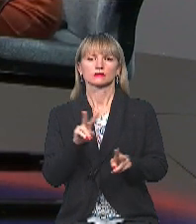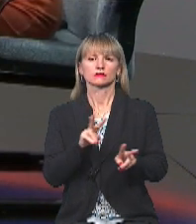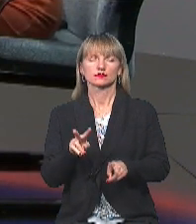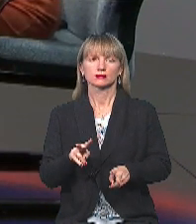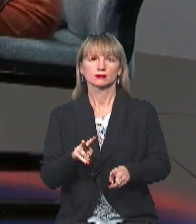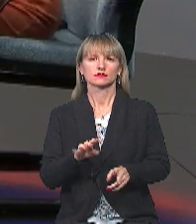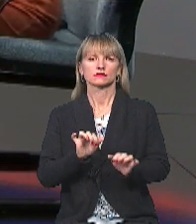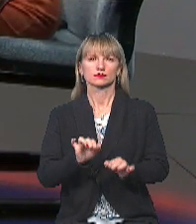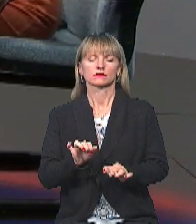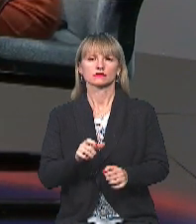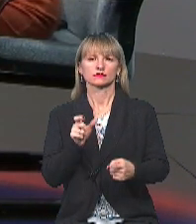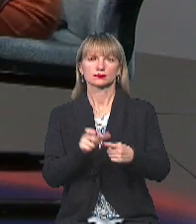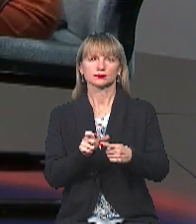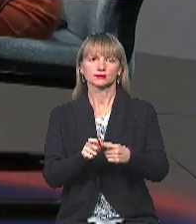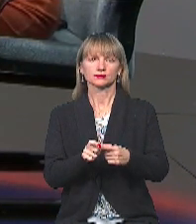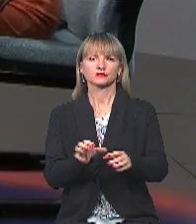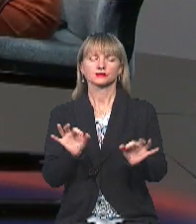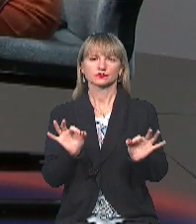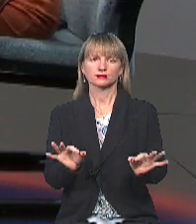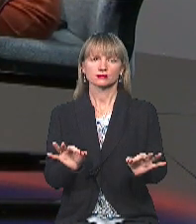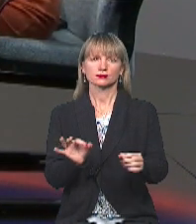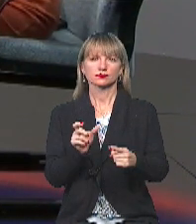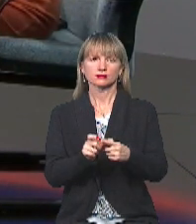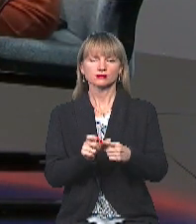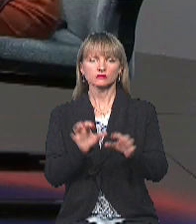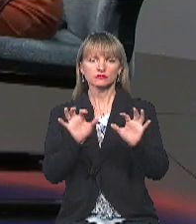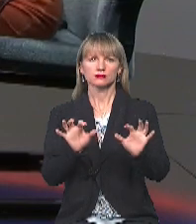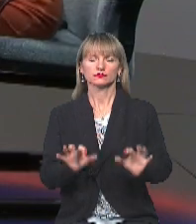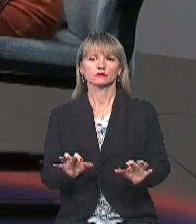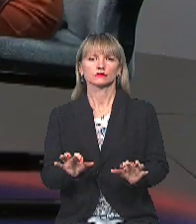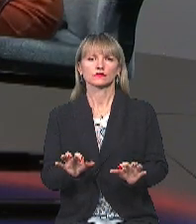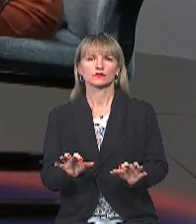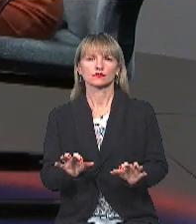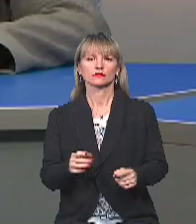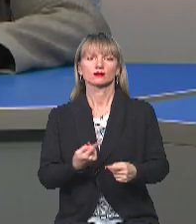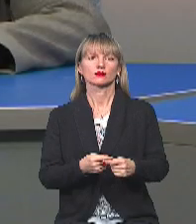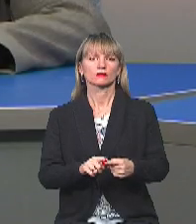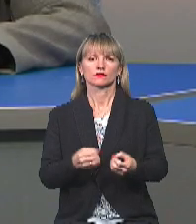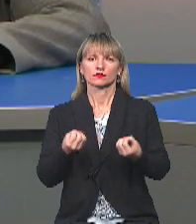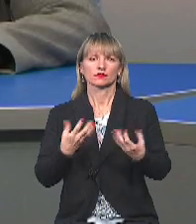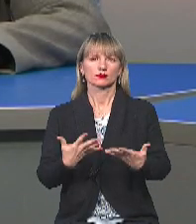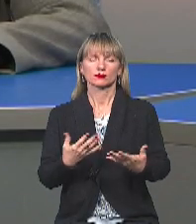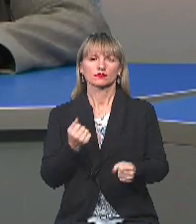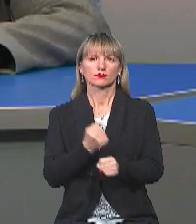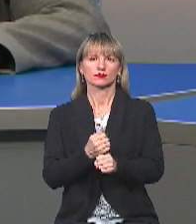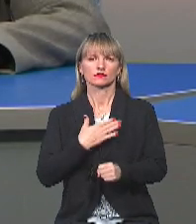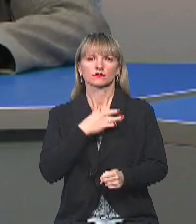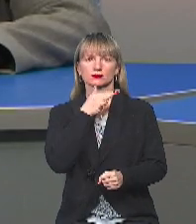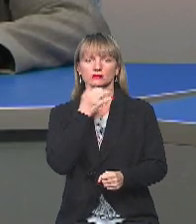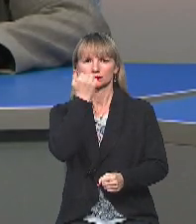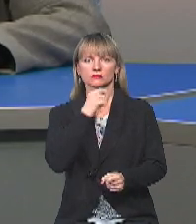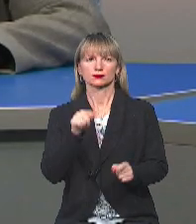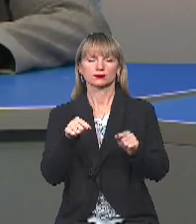відстоюєте словом. Словом правди, словом закону. Це дуже непросто робити в наш час. Спасибі, що ви